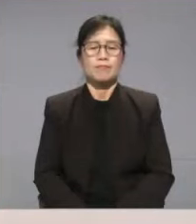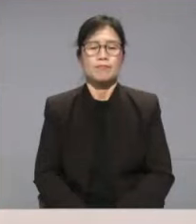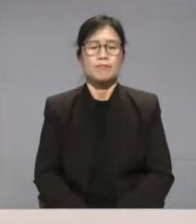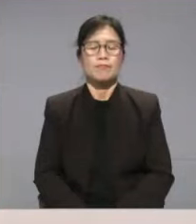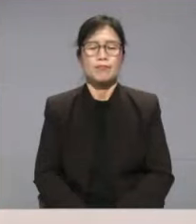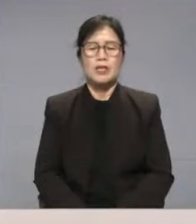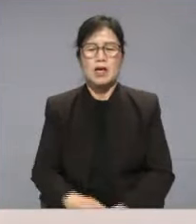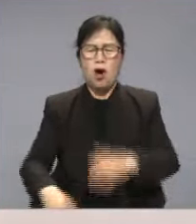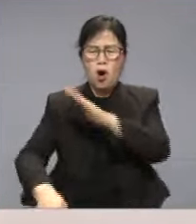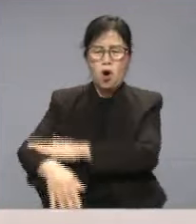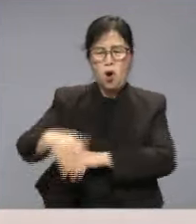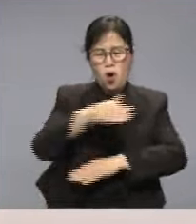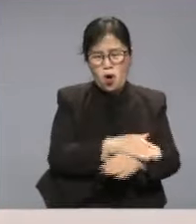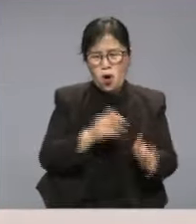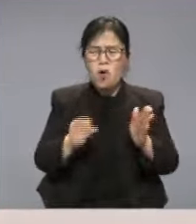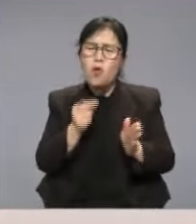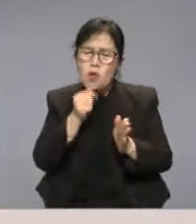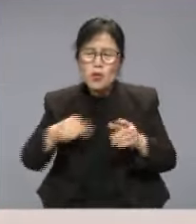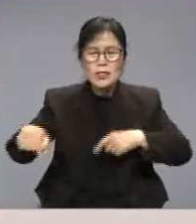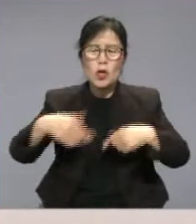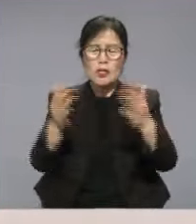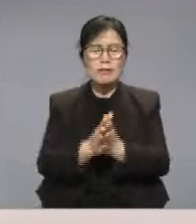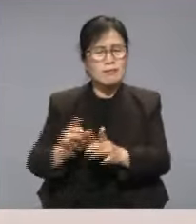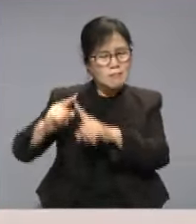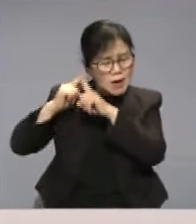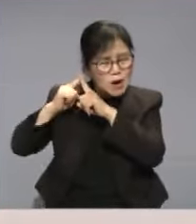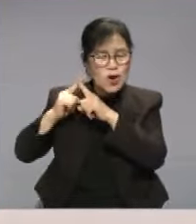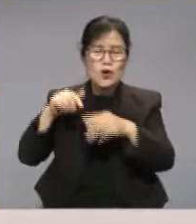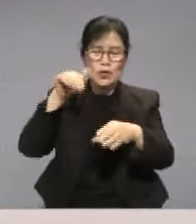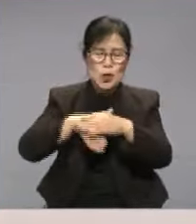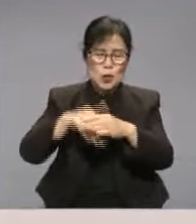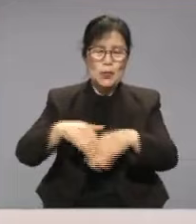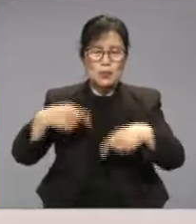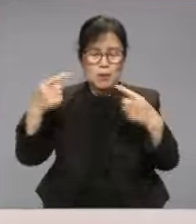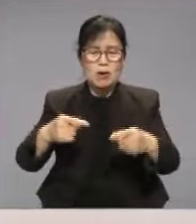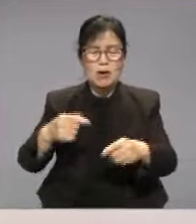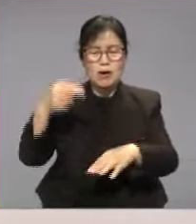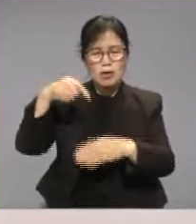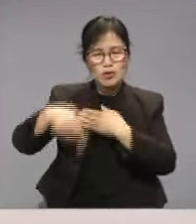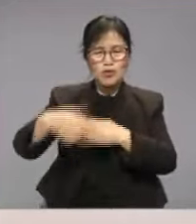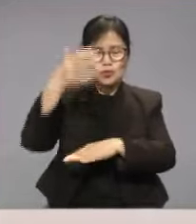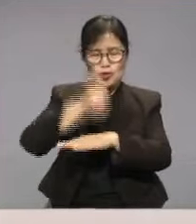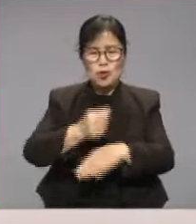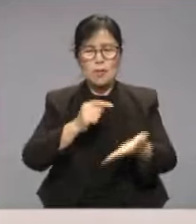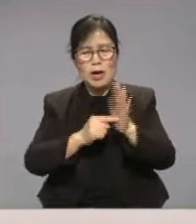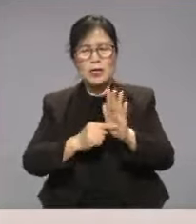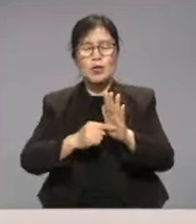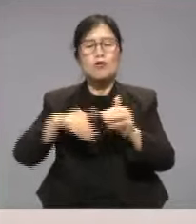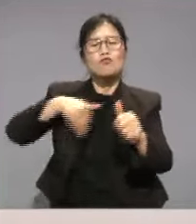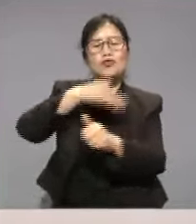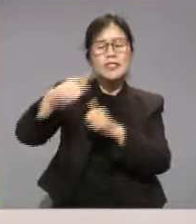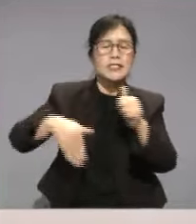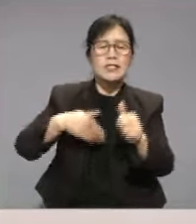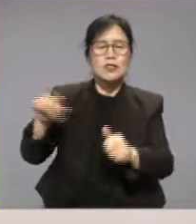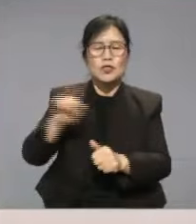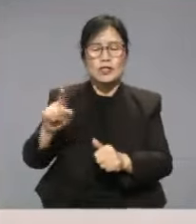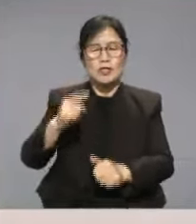네, 거대 양당 사이에서 소수 정당들은 사활을 걸고 선거에 임했습니다. 출구조사 결과 발표가 나온 뒤 어떤 분위기인지